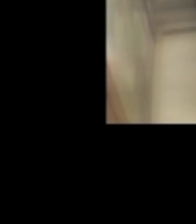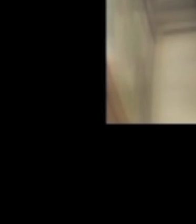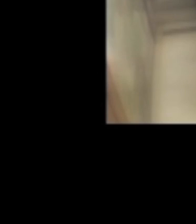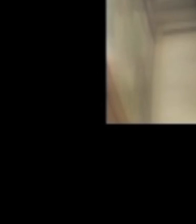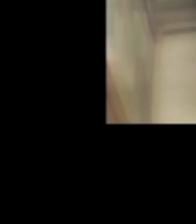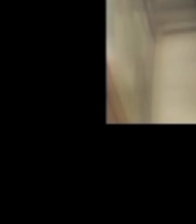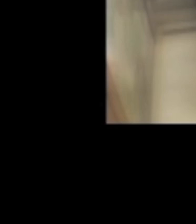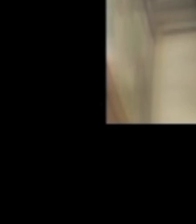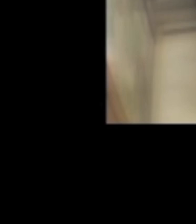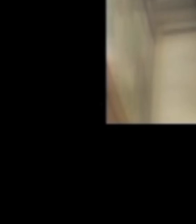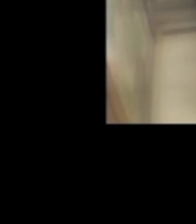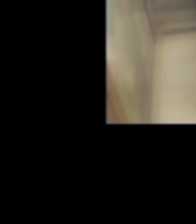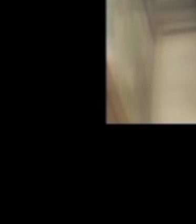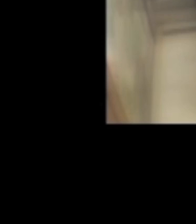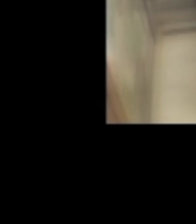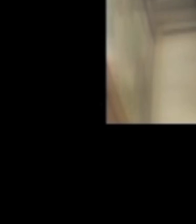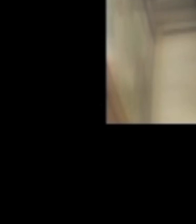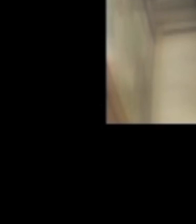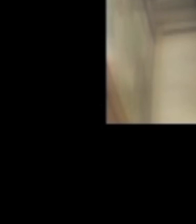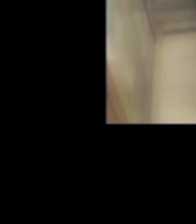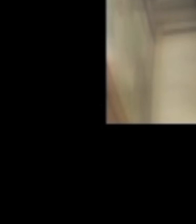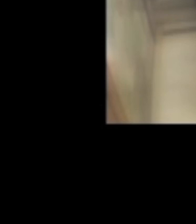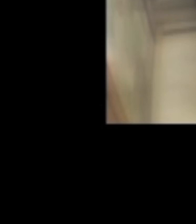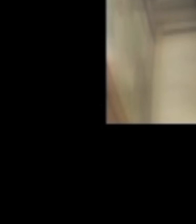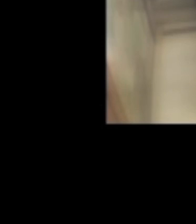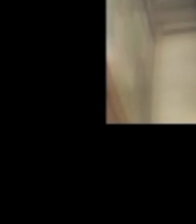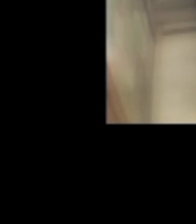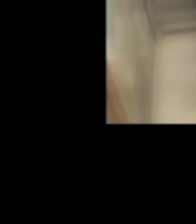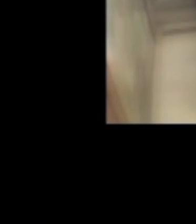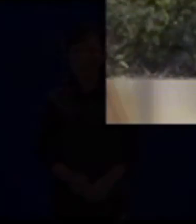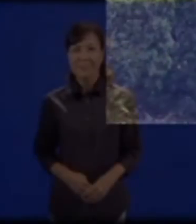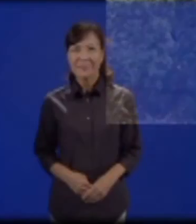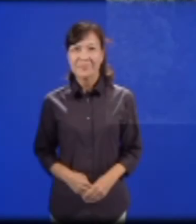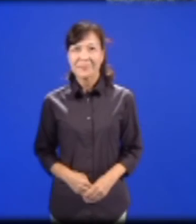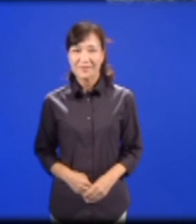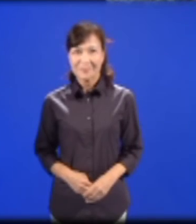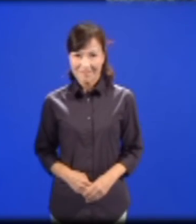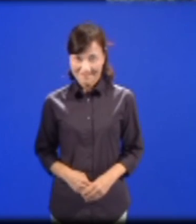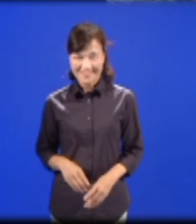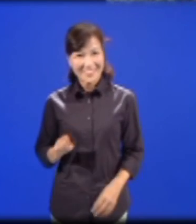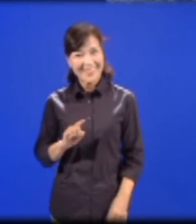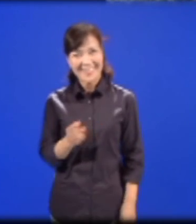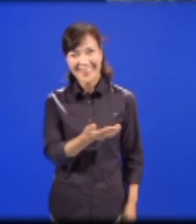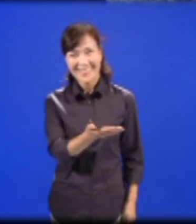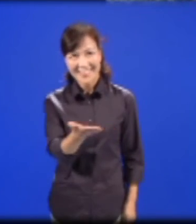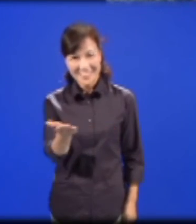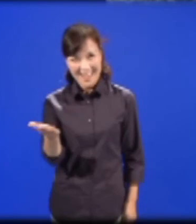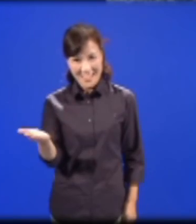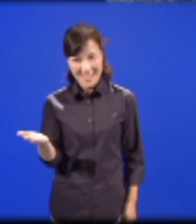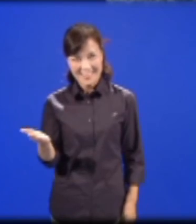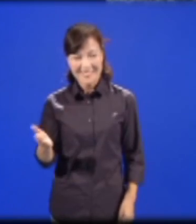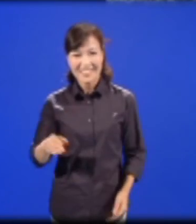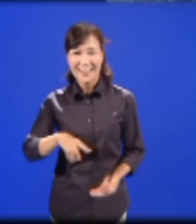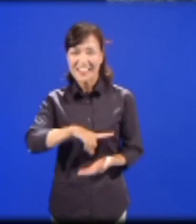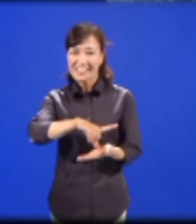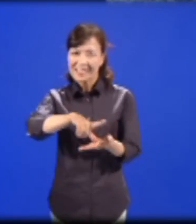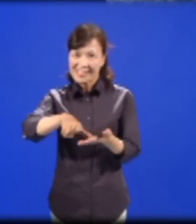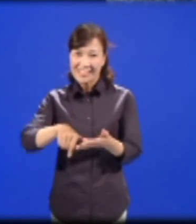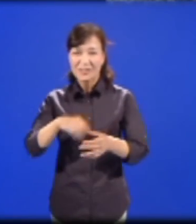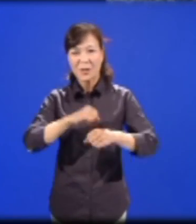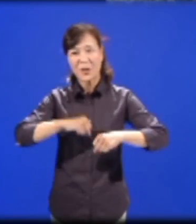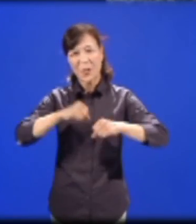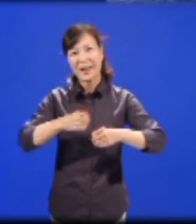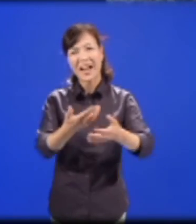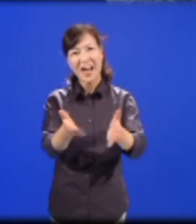しくは健康づくり課までお問い合わせくださいね。いかがでしたか？地域でお達者クラブの